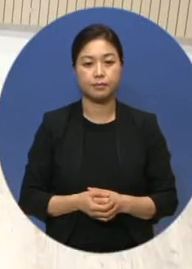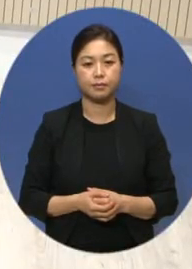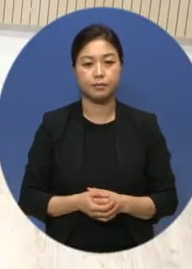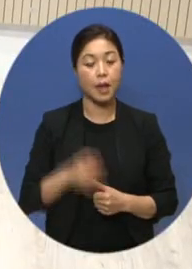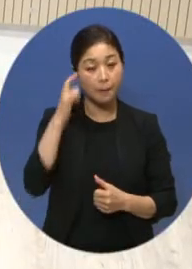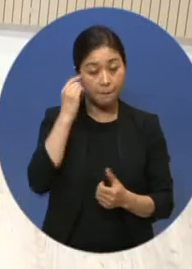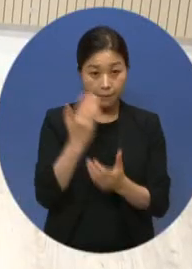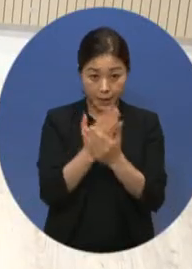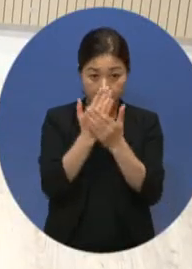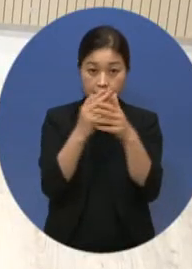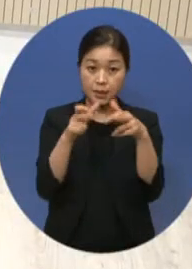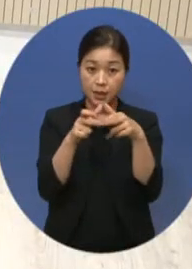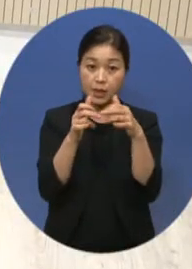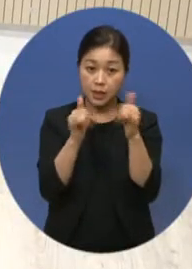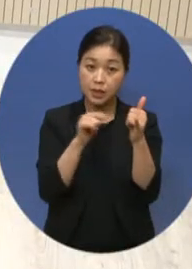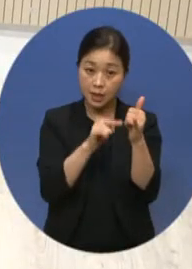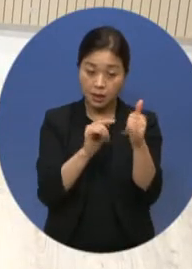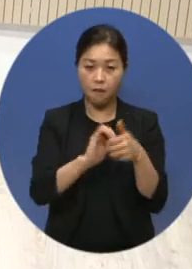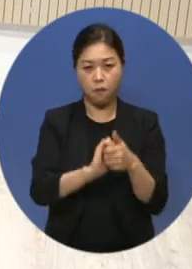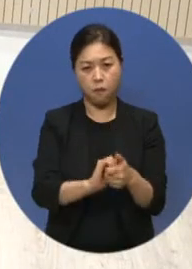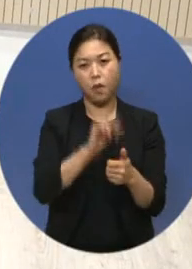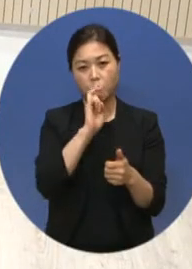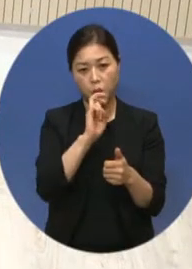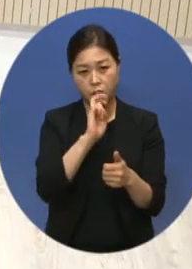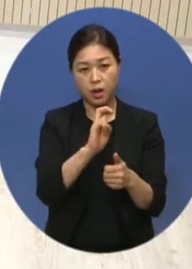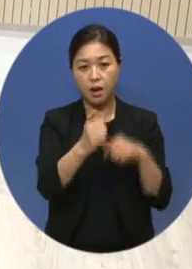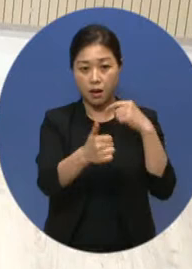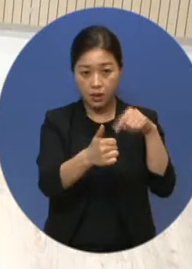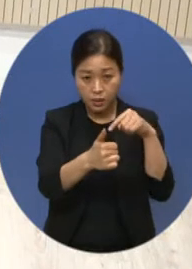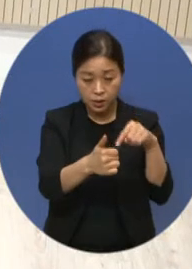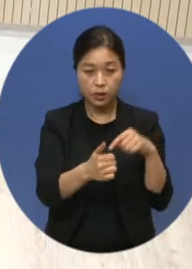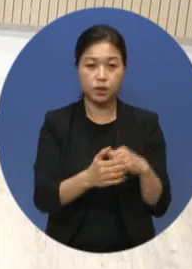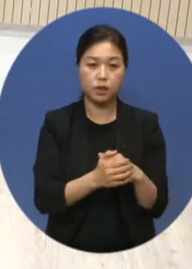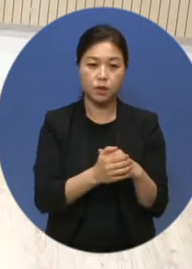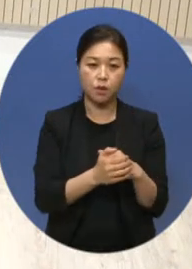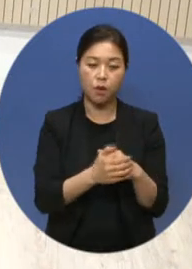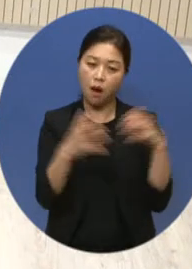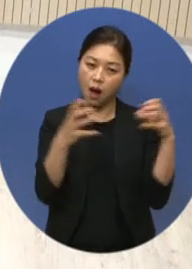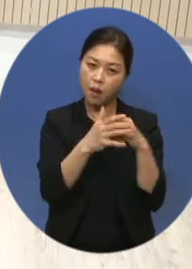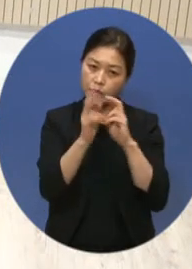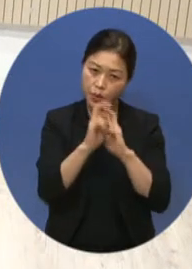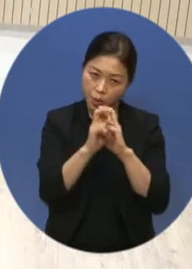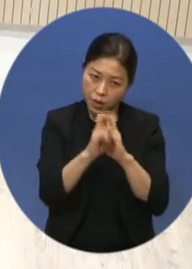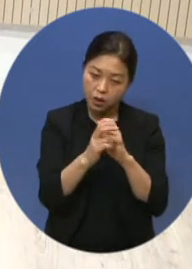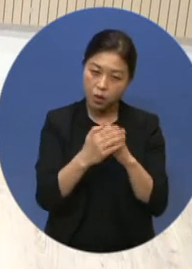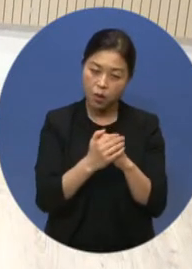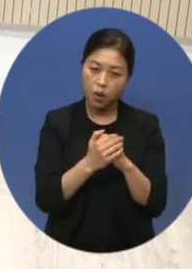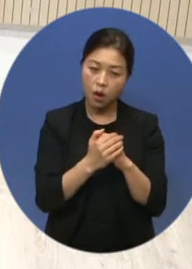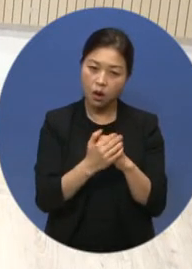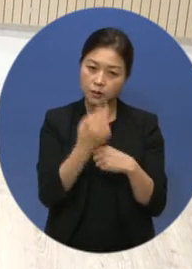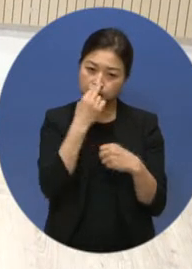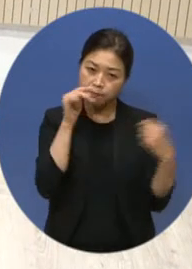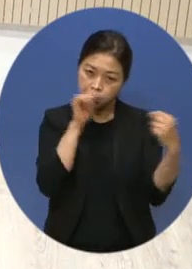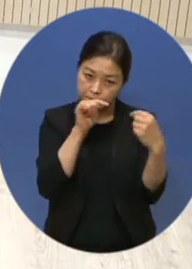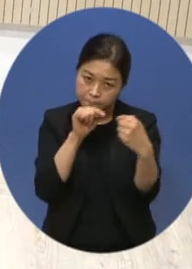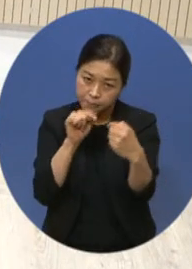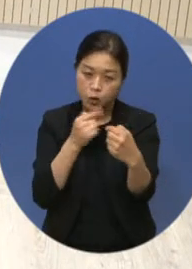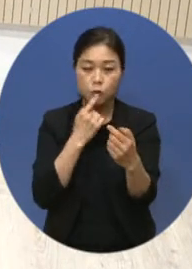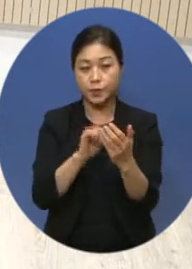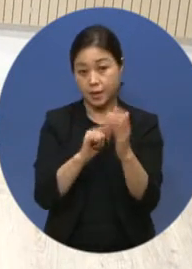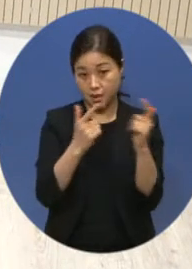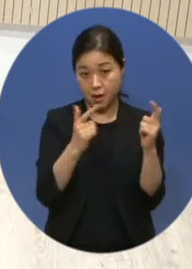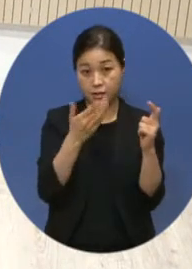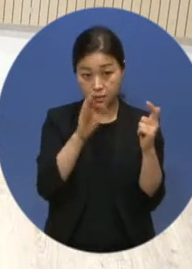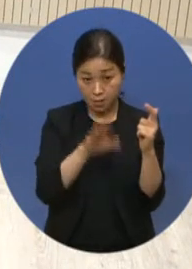발달장애인에게 성악으로 가르치고 합창단으로서 호흡을 맞춘다는 것은 좀 쉬운 일이 아닐 텐데 특별히 뭐